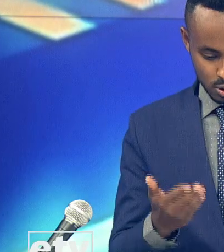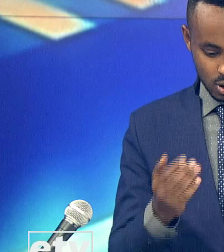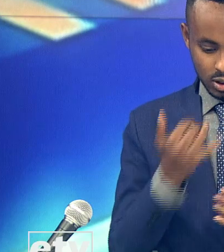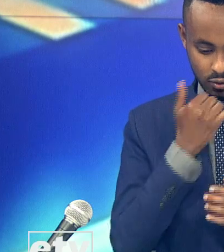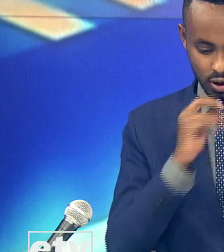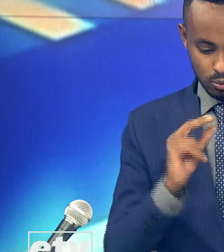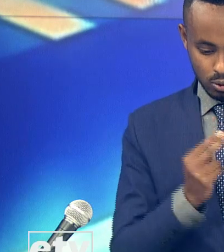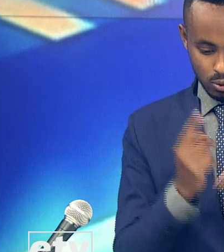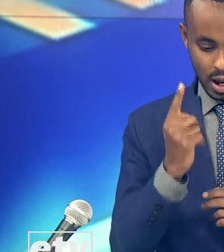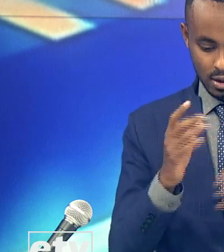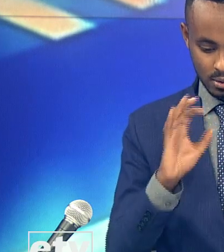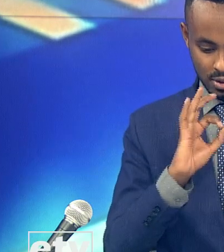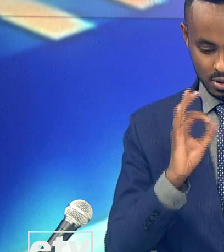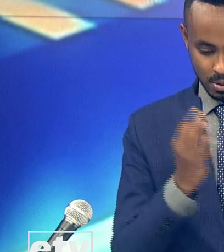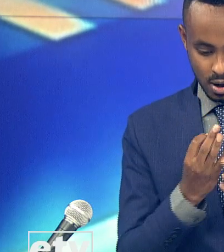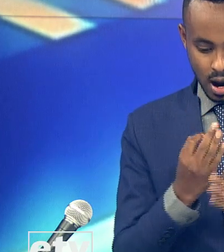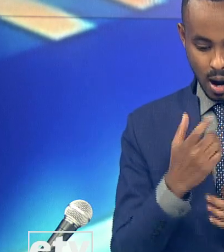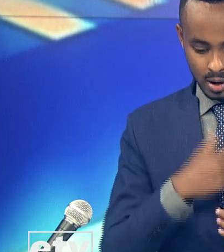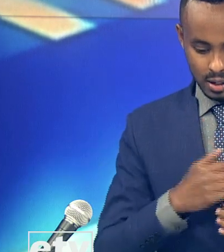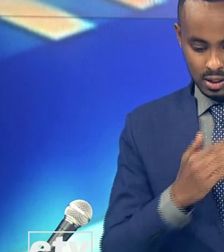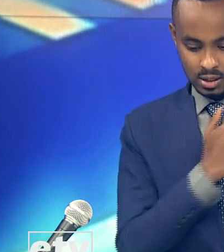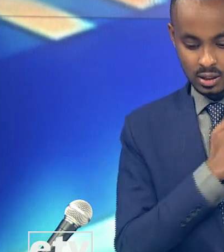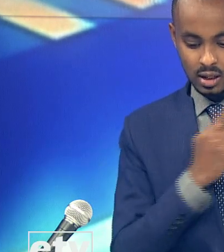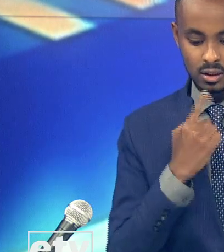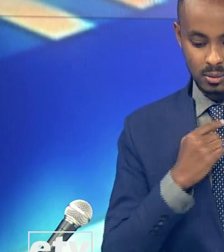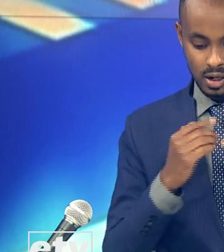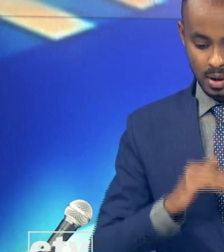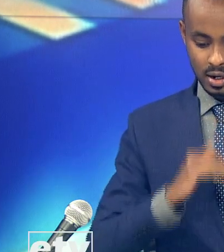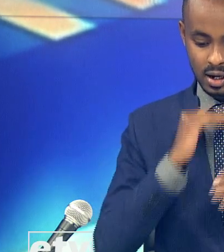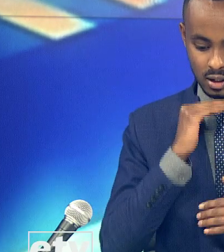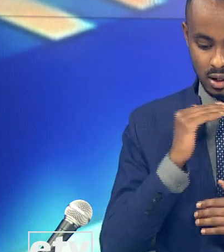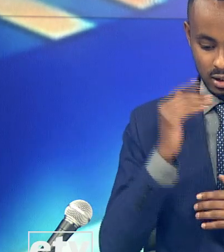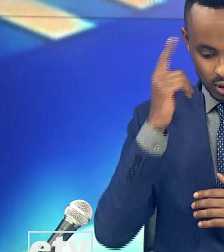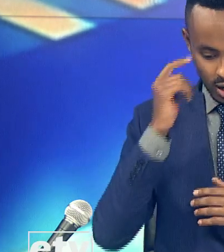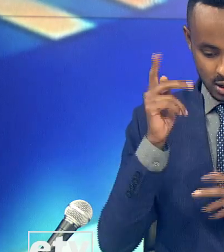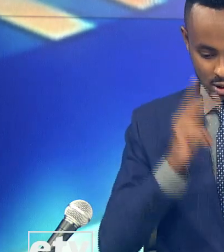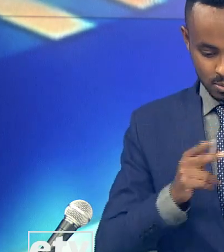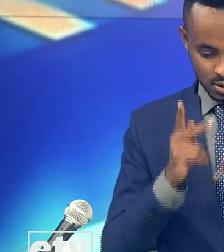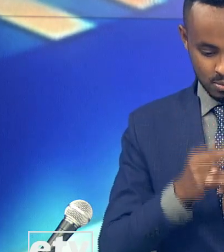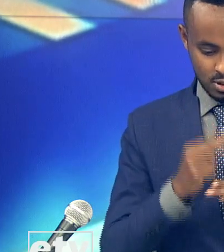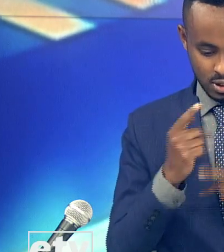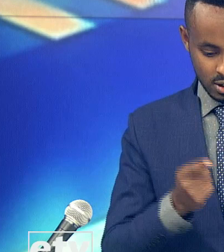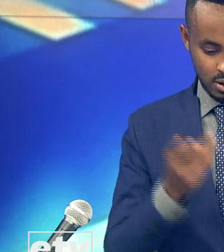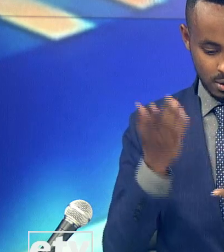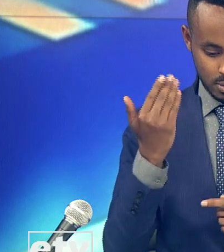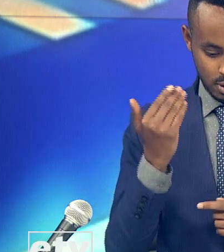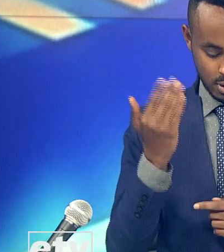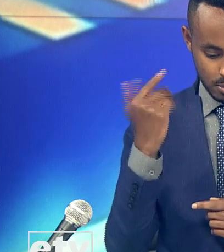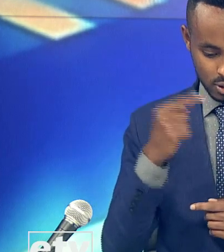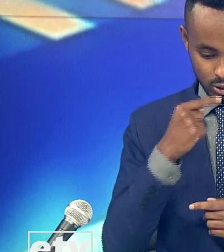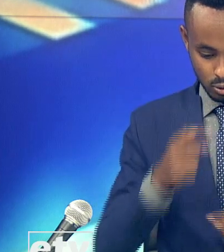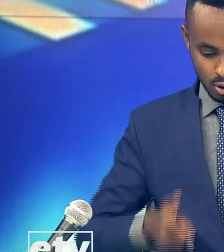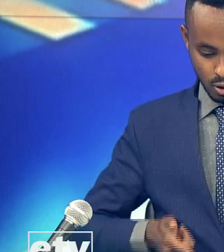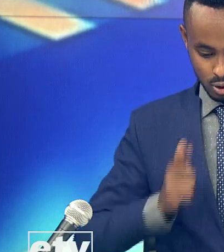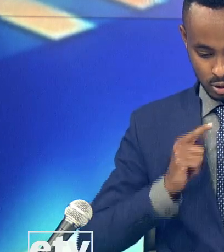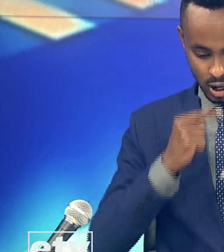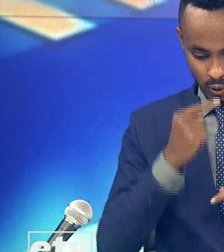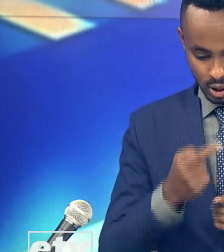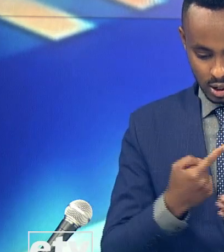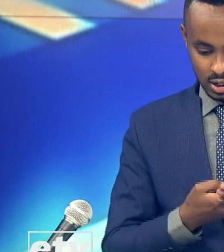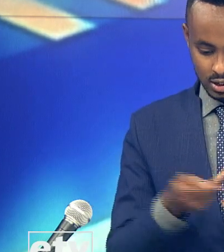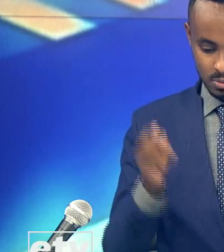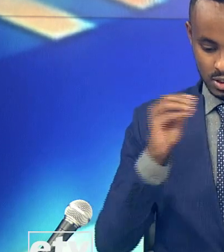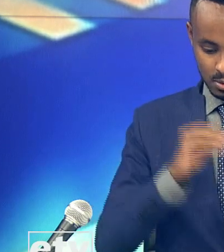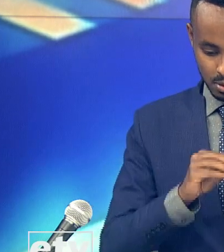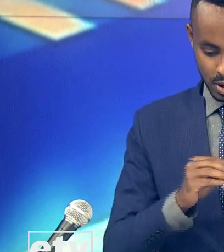አቀረቡ። የጥፋት ቡድኑ ለአንድ ቤተሰብ አባላት የስልጣን ጥምን ለማርካት የትግራይ ህዝብ ስም ሲነግድ ነበር ሲሉ ነዋሪዎች